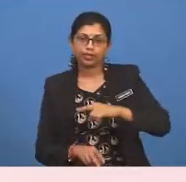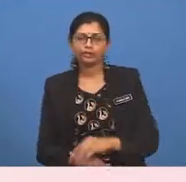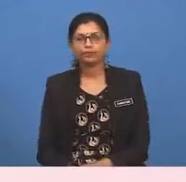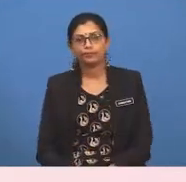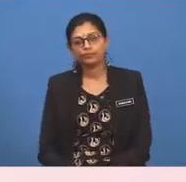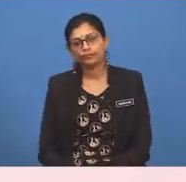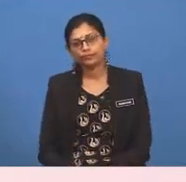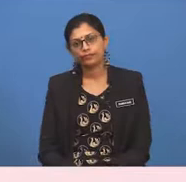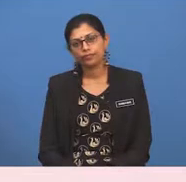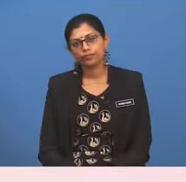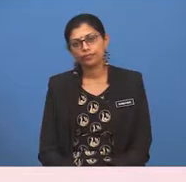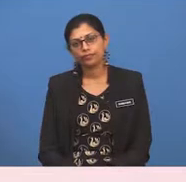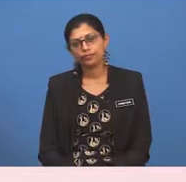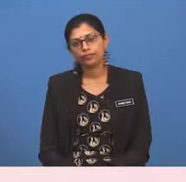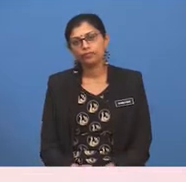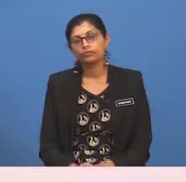Kemudian,